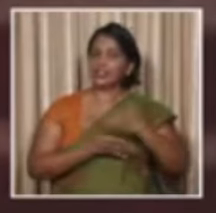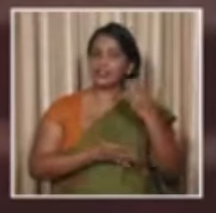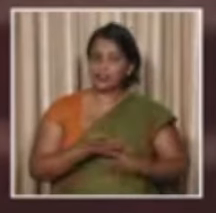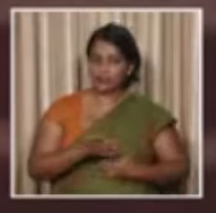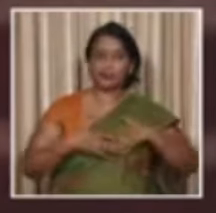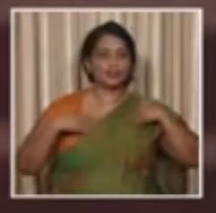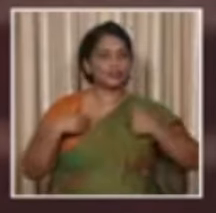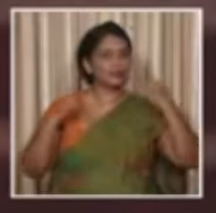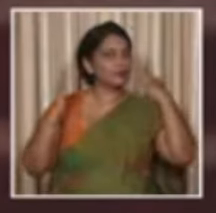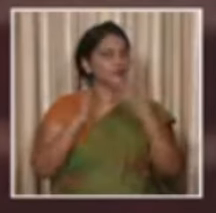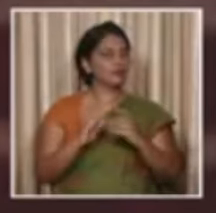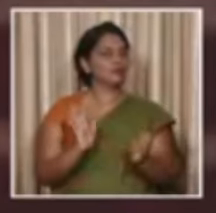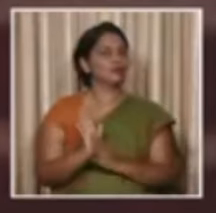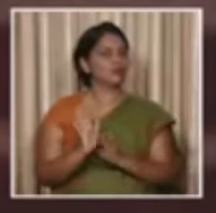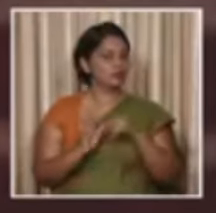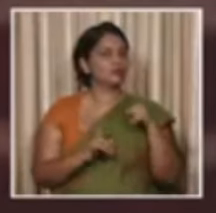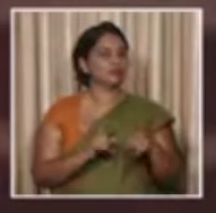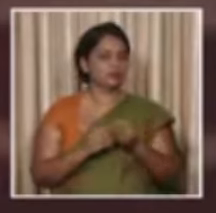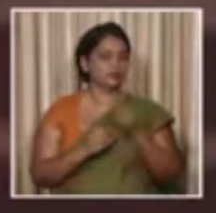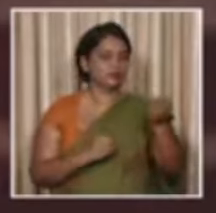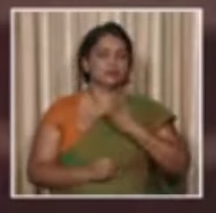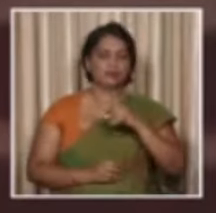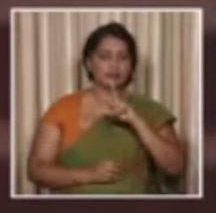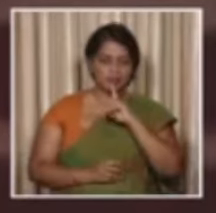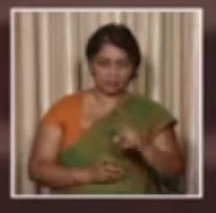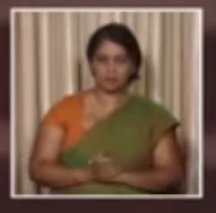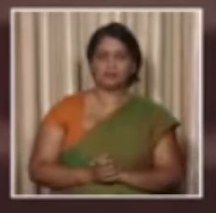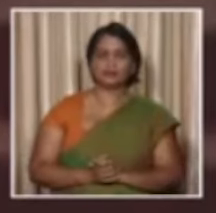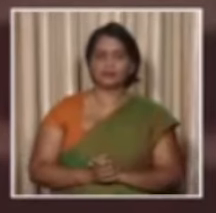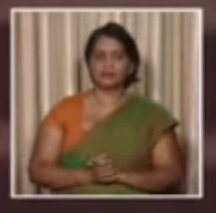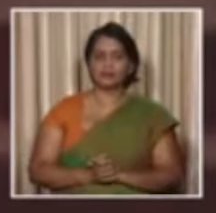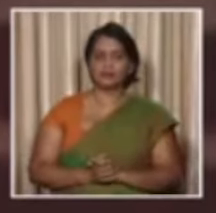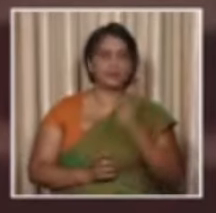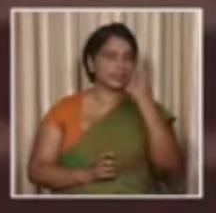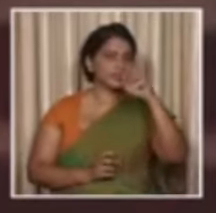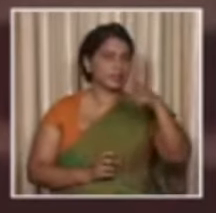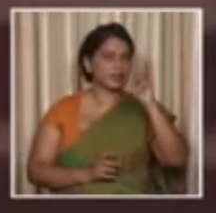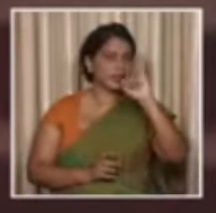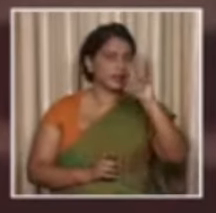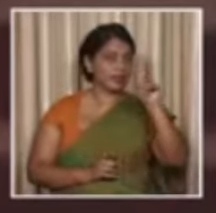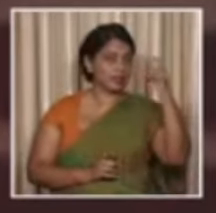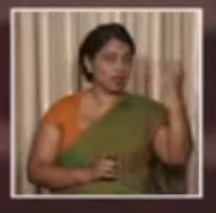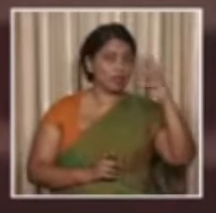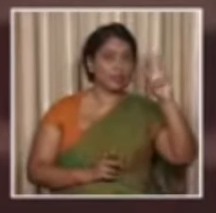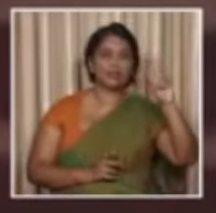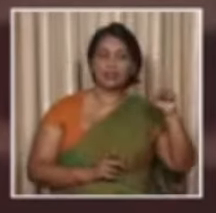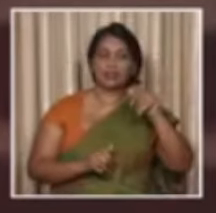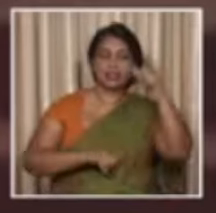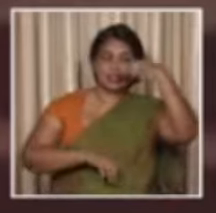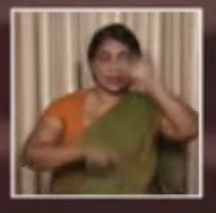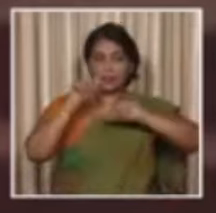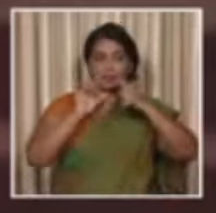වාර්තාව සෞඛ්‍ය පිළිබඳව ආංශික අධීක්ෂණ කාර්ක සභාව වෙත යොමු කළ යුතුයි මම යෝජනා කරමි 1961 අංක 31 ධර්ම ආයුර්වේද